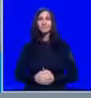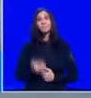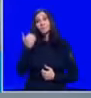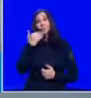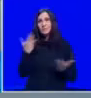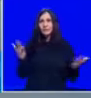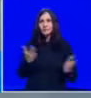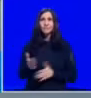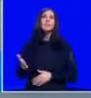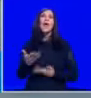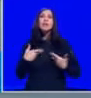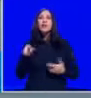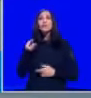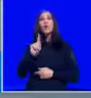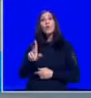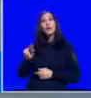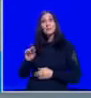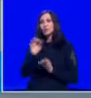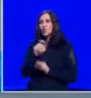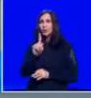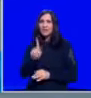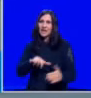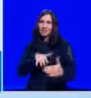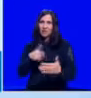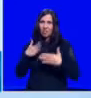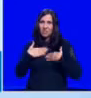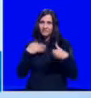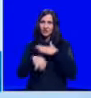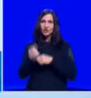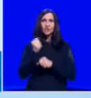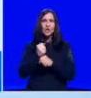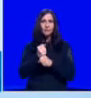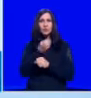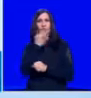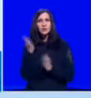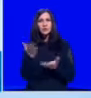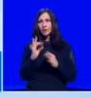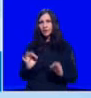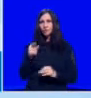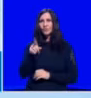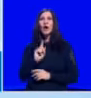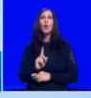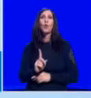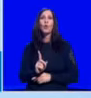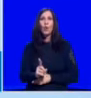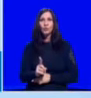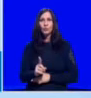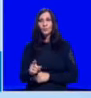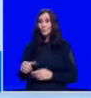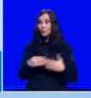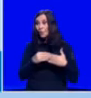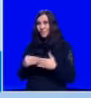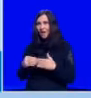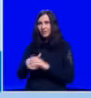Добре. Ние това, което казахме, беше, че никой не трябва да ни се бърка на нас във вътрешните работи. В случая стана ясно, че това, което доведе